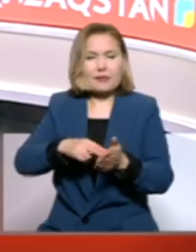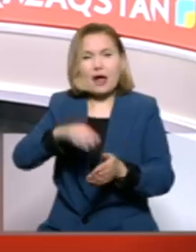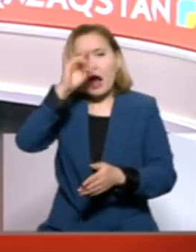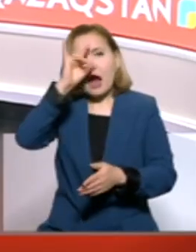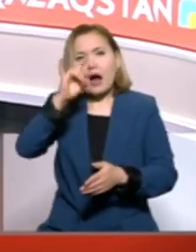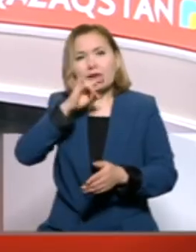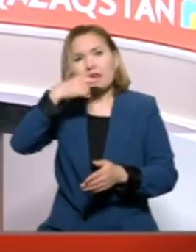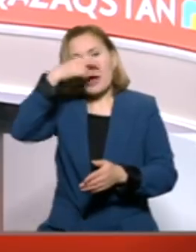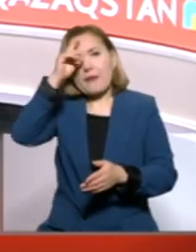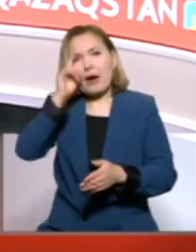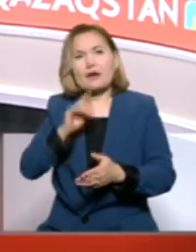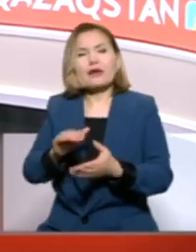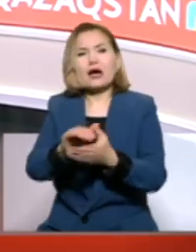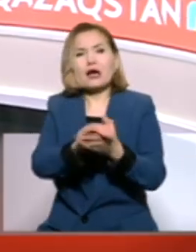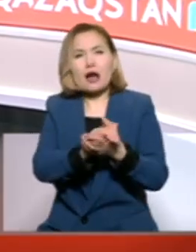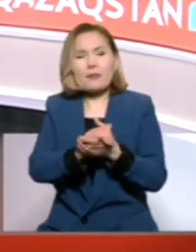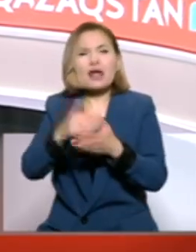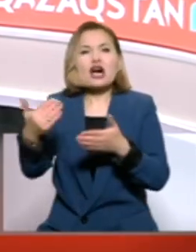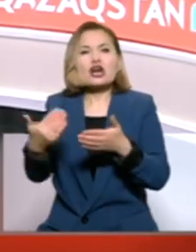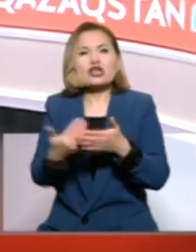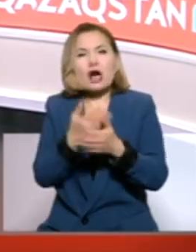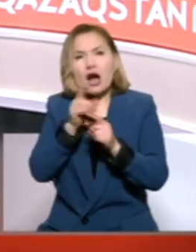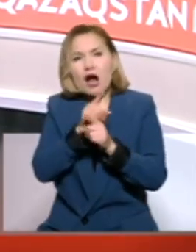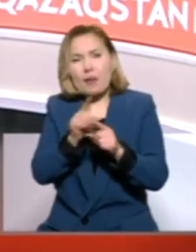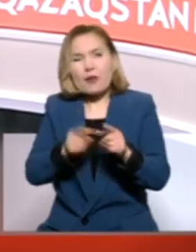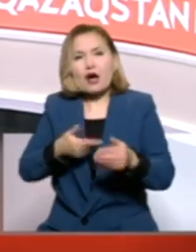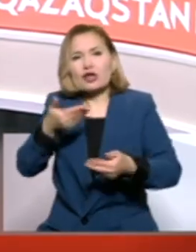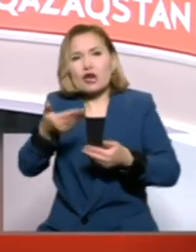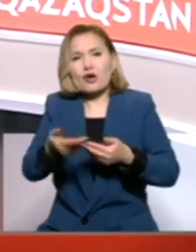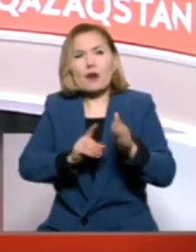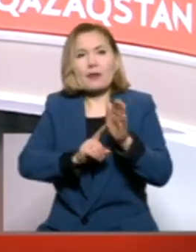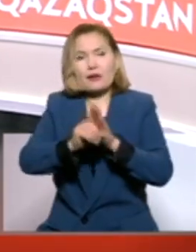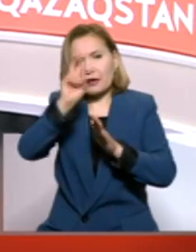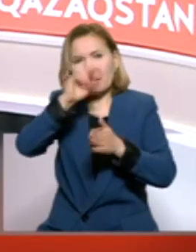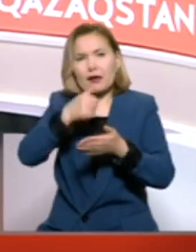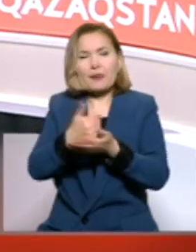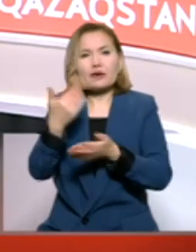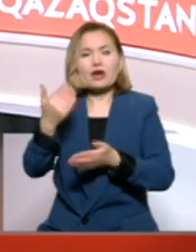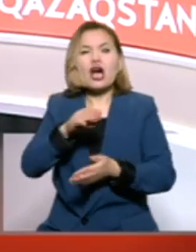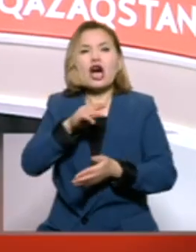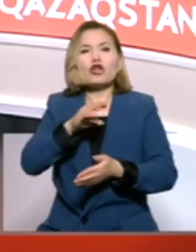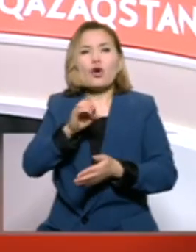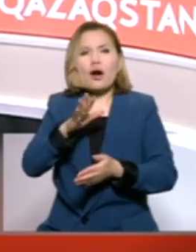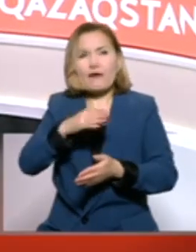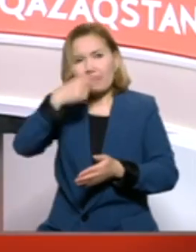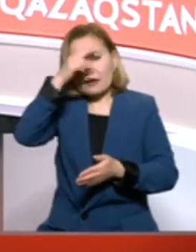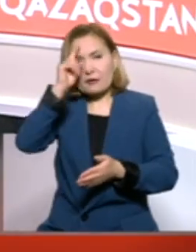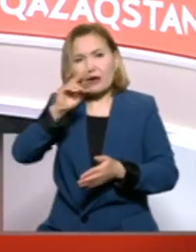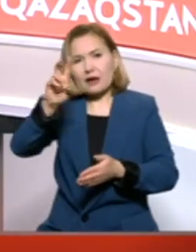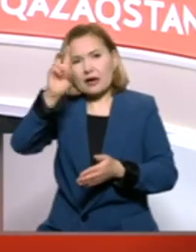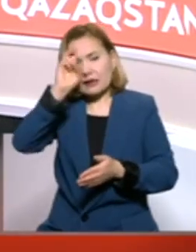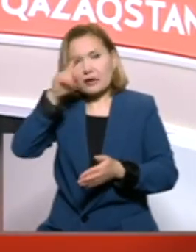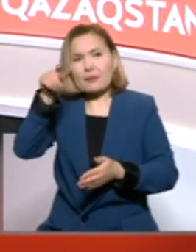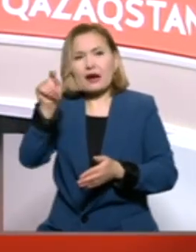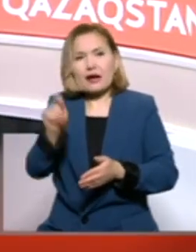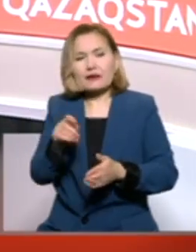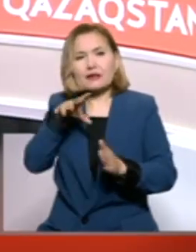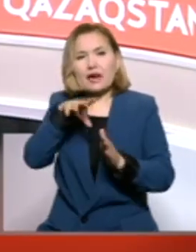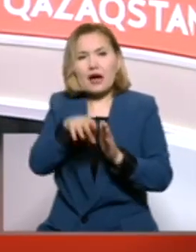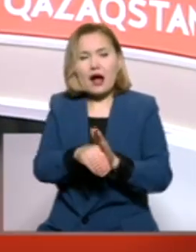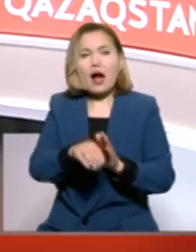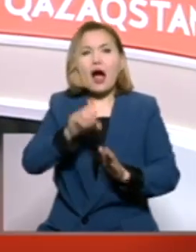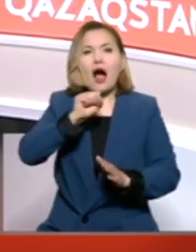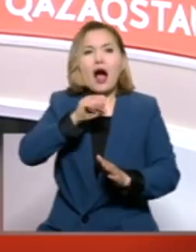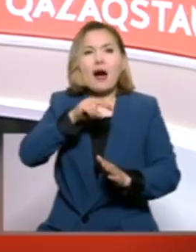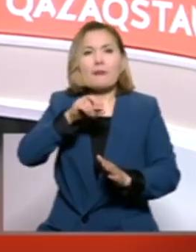Қазақстан мен Әзербайжан ынтымақтың жаңа дәуіріне қадам басады. Мемлекет басшысы Қасым-Жомарт Тоқаев Әзербайжанға мемлекеттік сапары